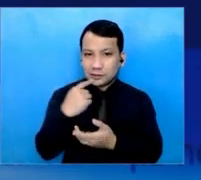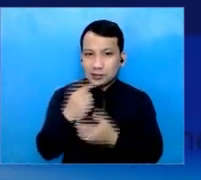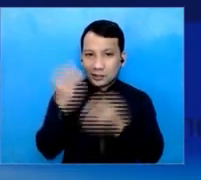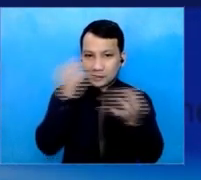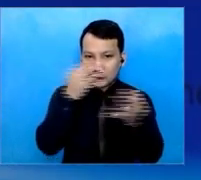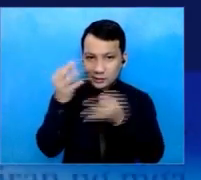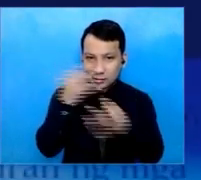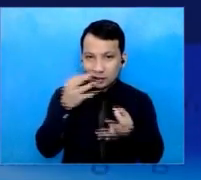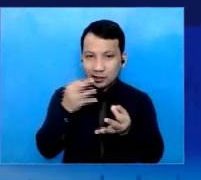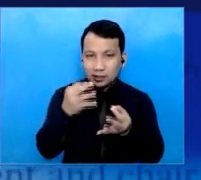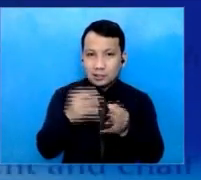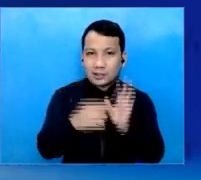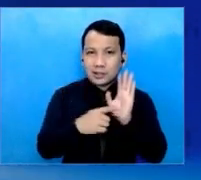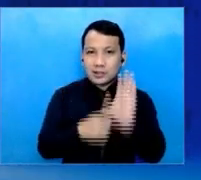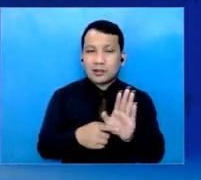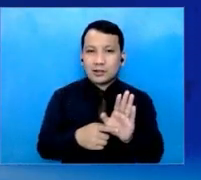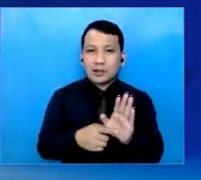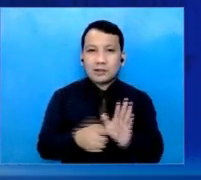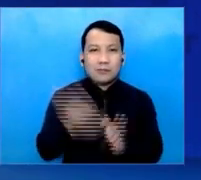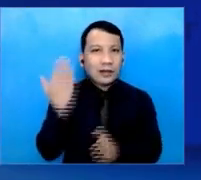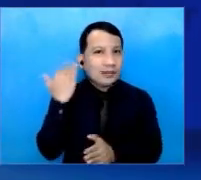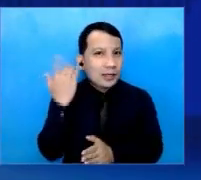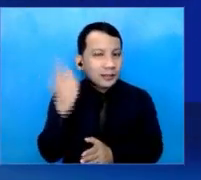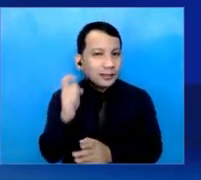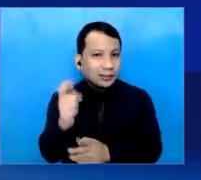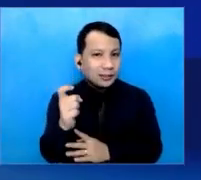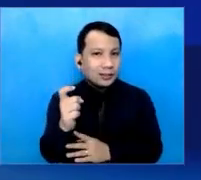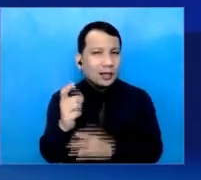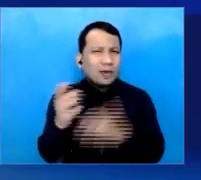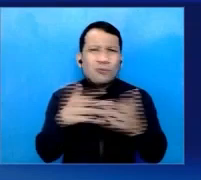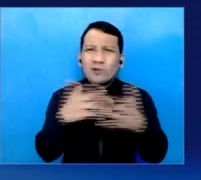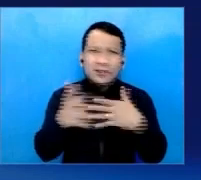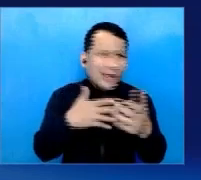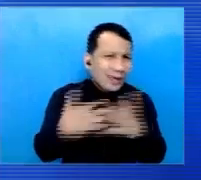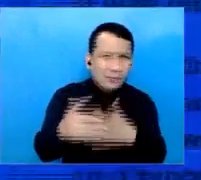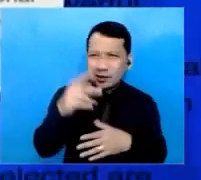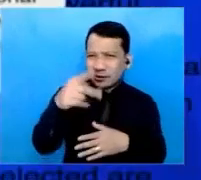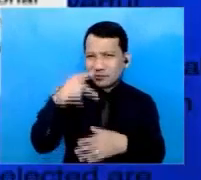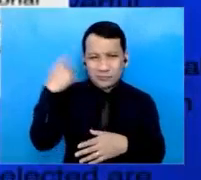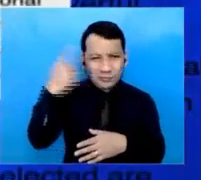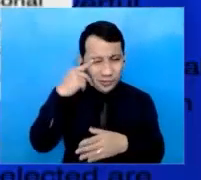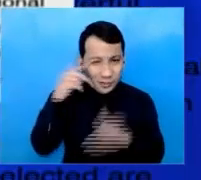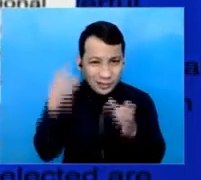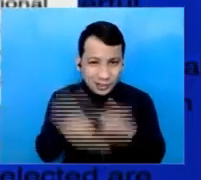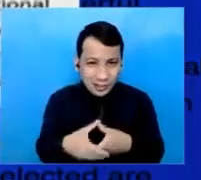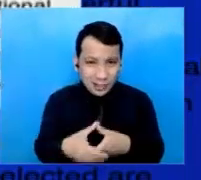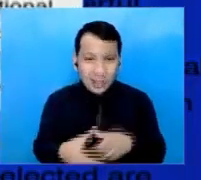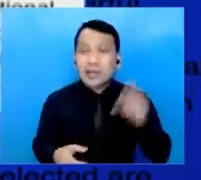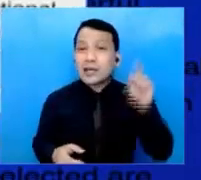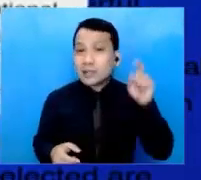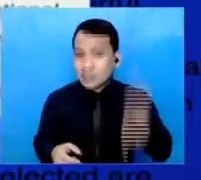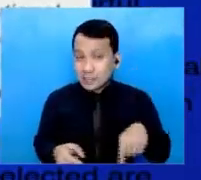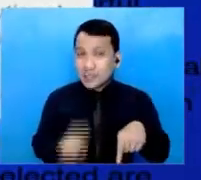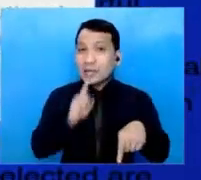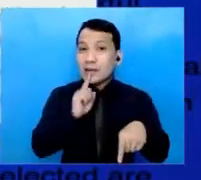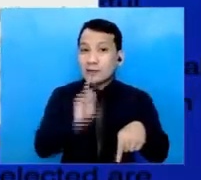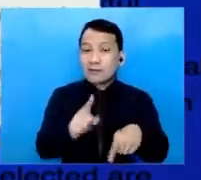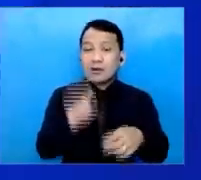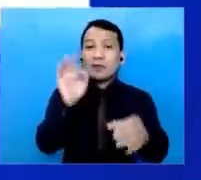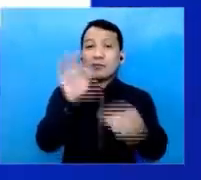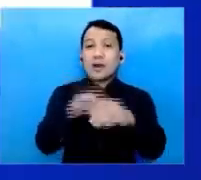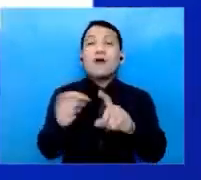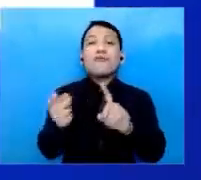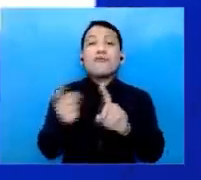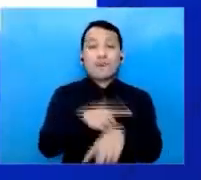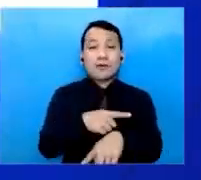ex-military rebels, mga ex-convict na inosente at kung ano-ano pa. Ulitin natin, hindi raw kailangan na ang mismong nominee ay galing sa